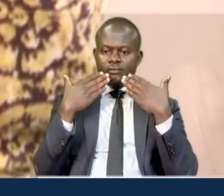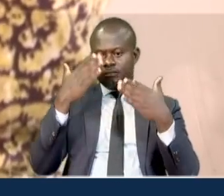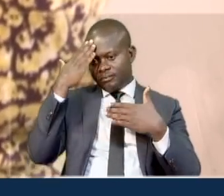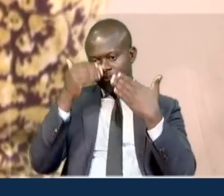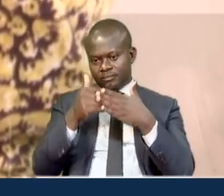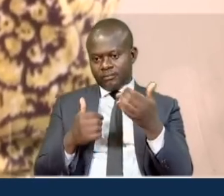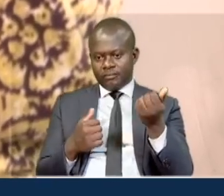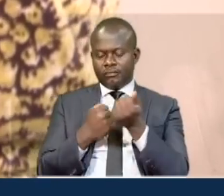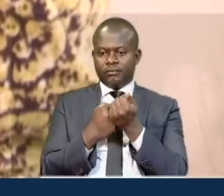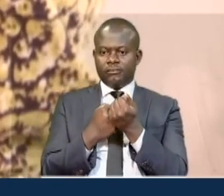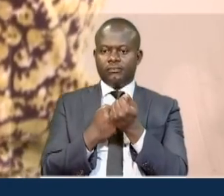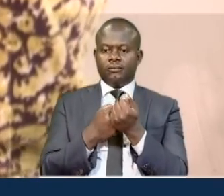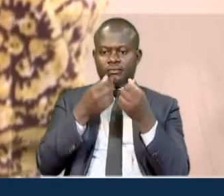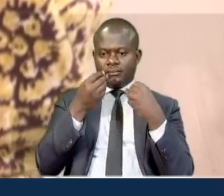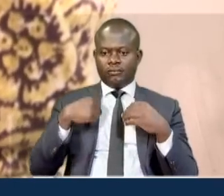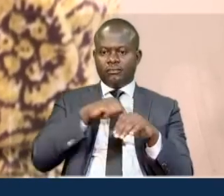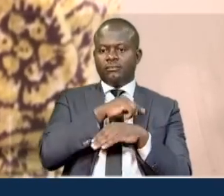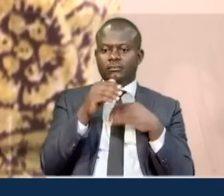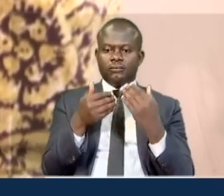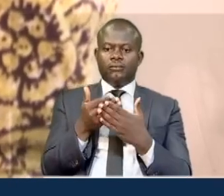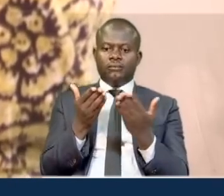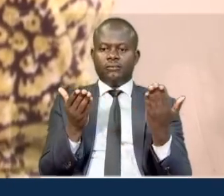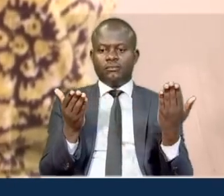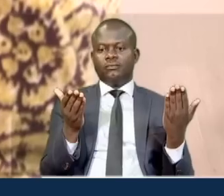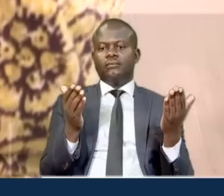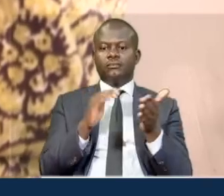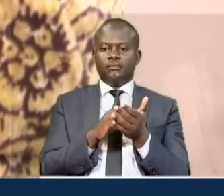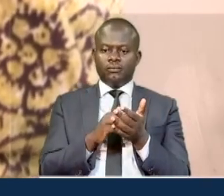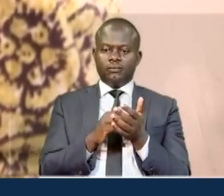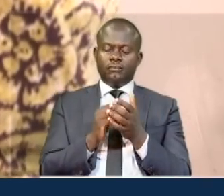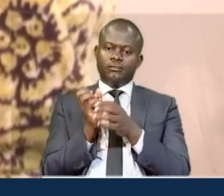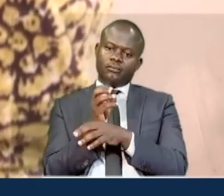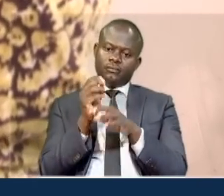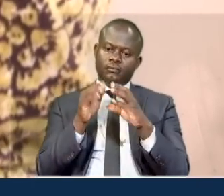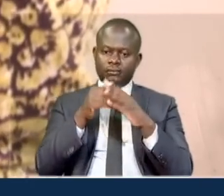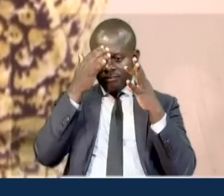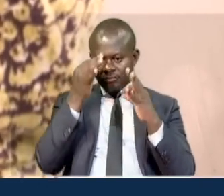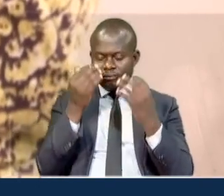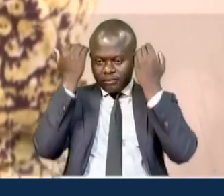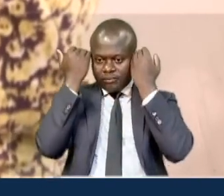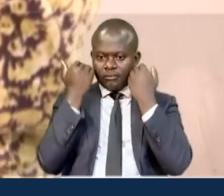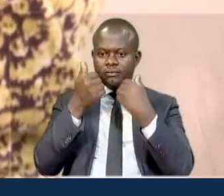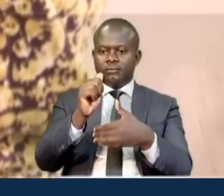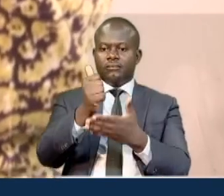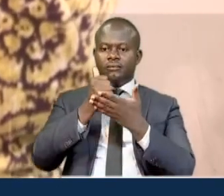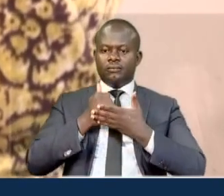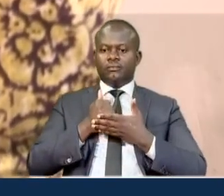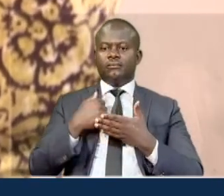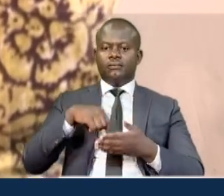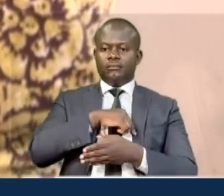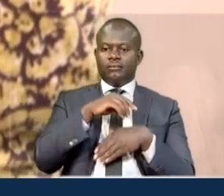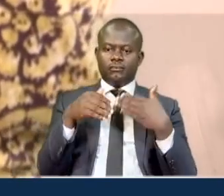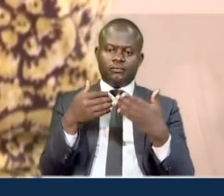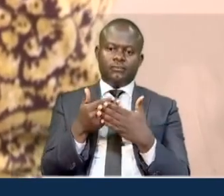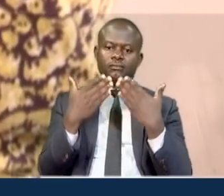kubera ubufasha badutangaho ndetse n'inama n'imyanzuro y'inkiko ari bo bayidufashamo rwose